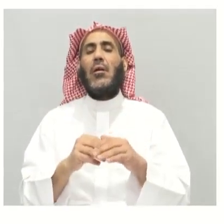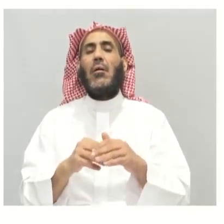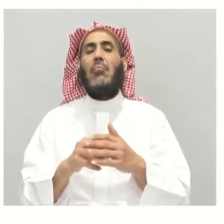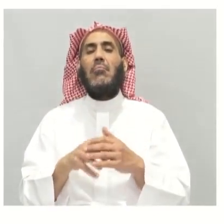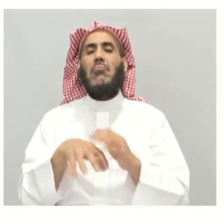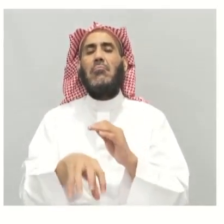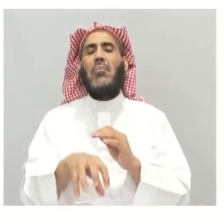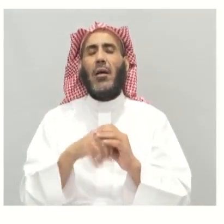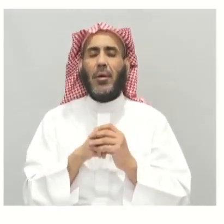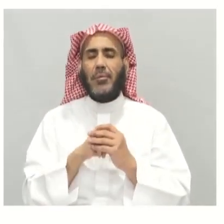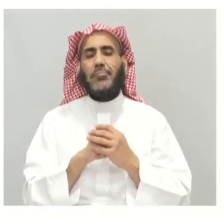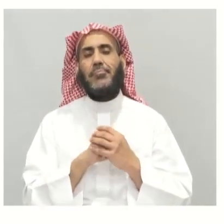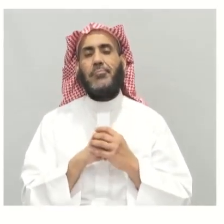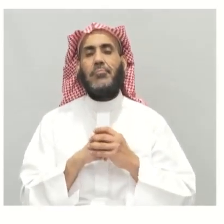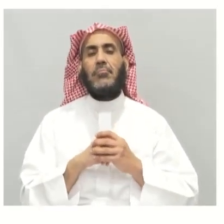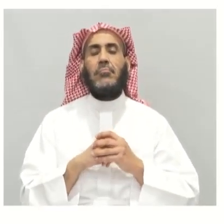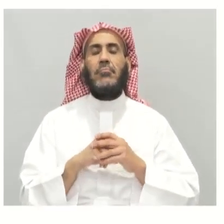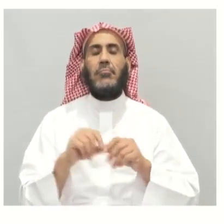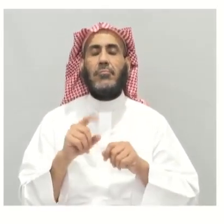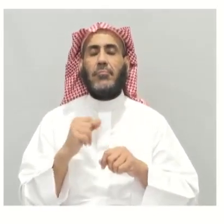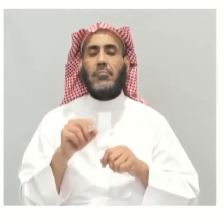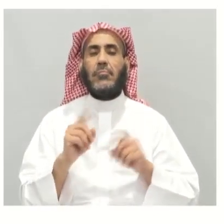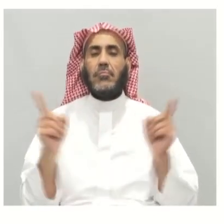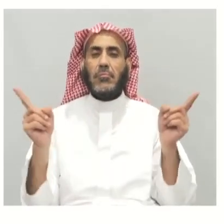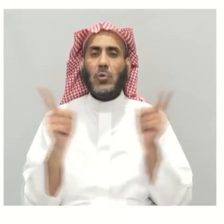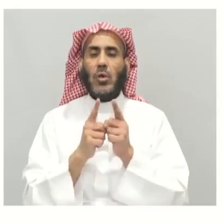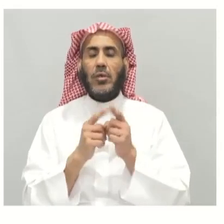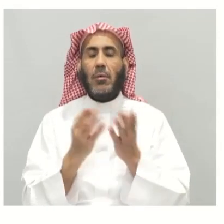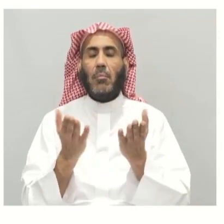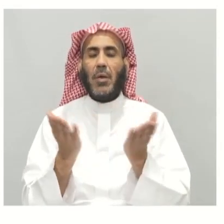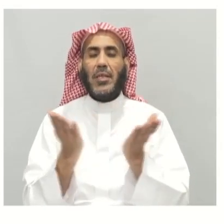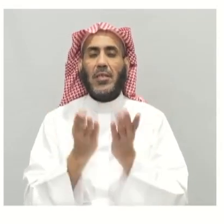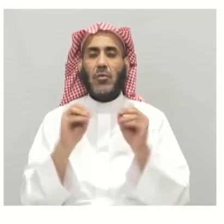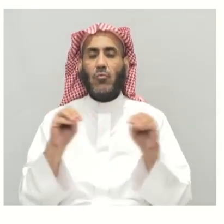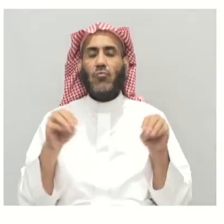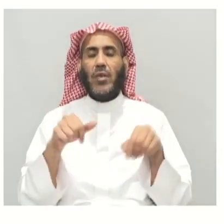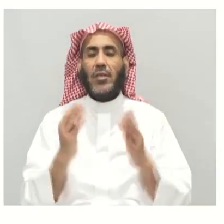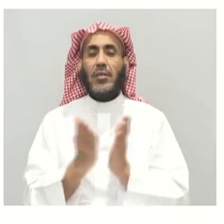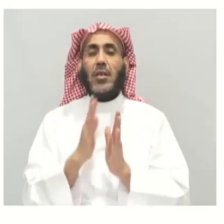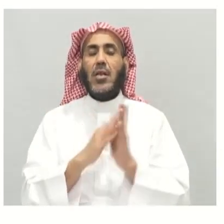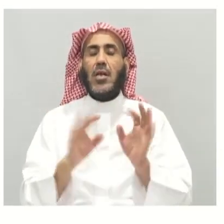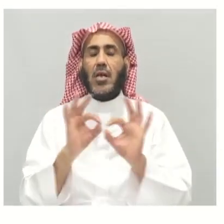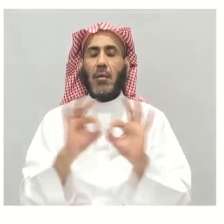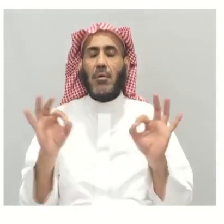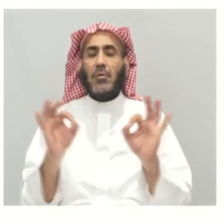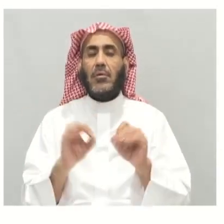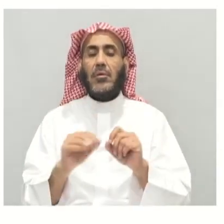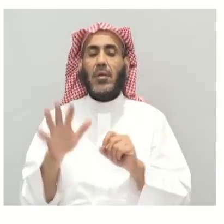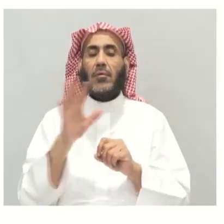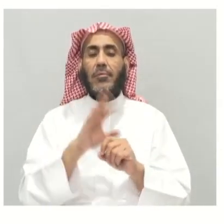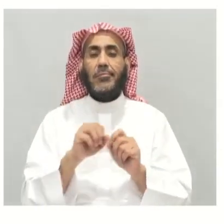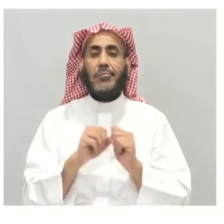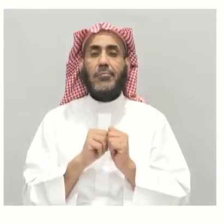على مكان. إذن نلخص ما درسناه في هذا الدرس كاملا. تعرفنا